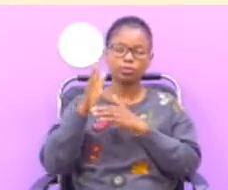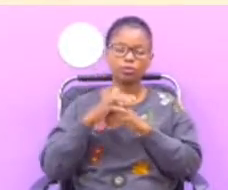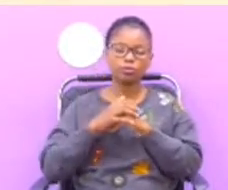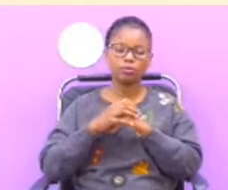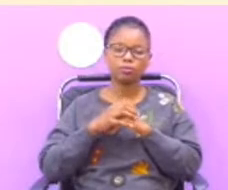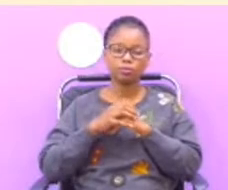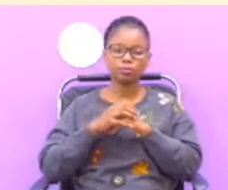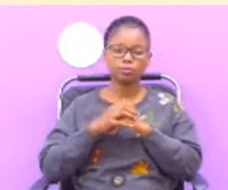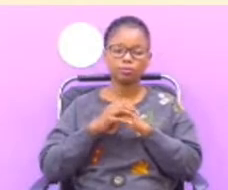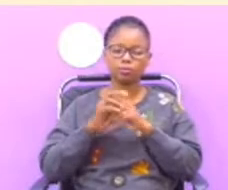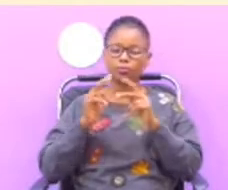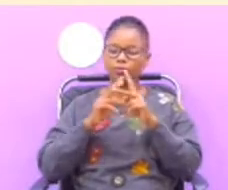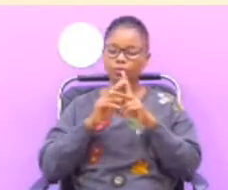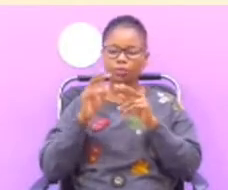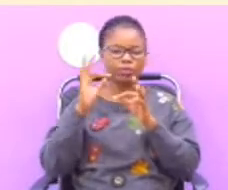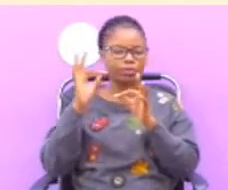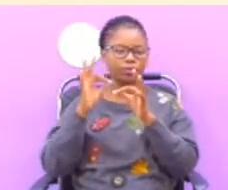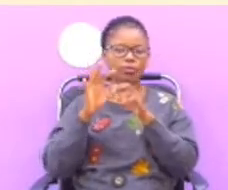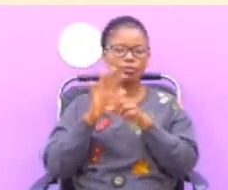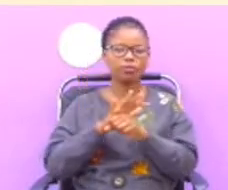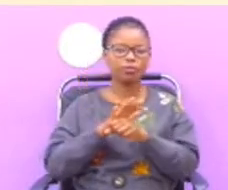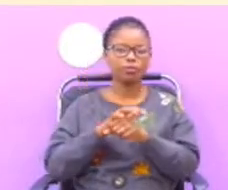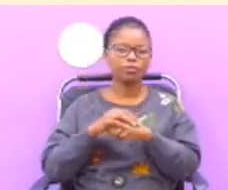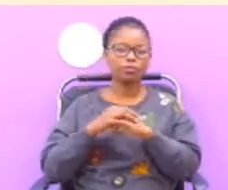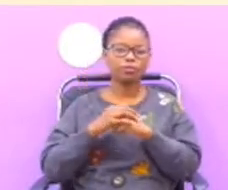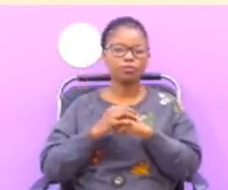Gai wito ni mwihokeku.